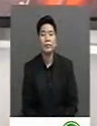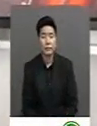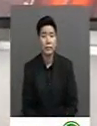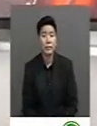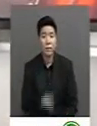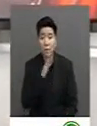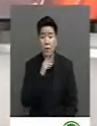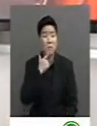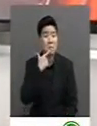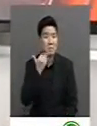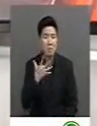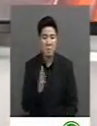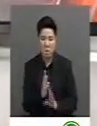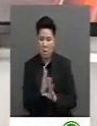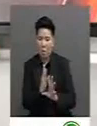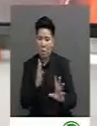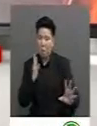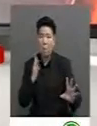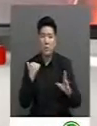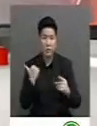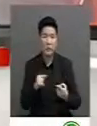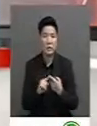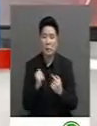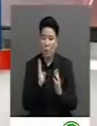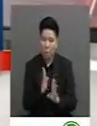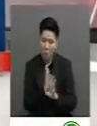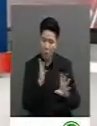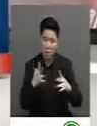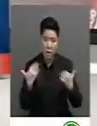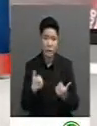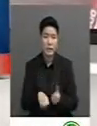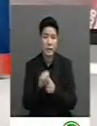โอ้โหถ้าไม่อร่อยจริงนี่คือคิวไม่ยาวไม่จองคิวกันล่วงหน้าขนาดนี้นะคะ